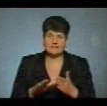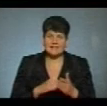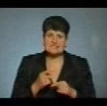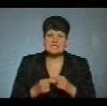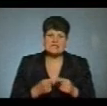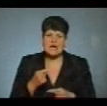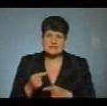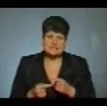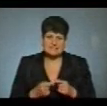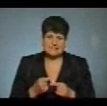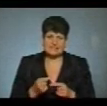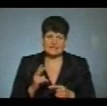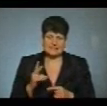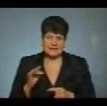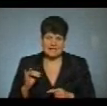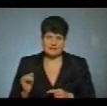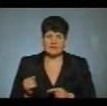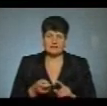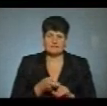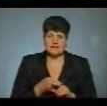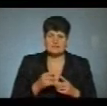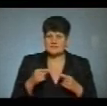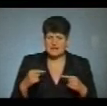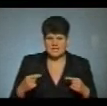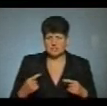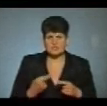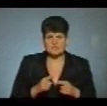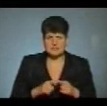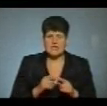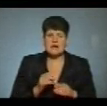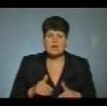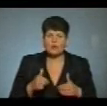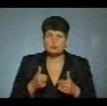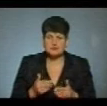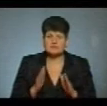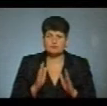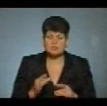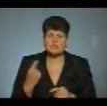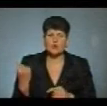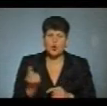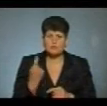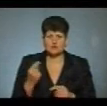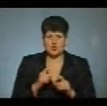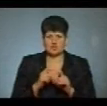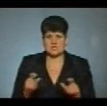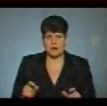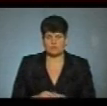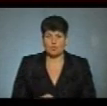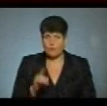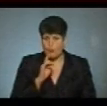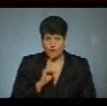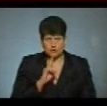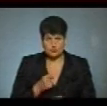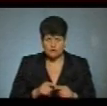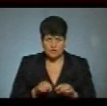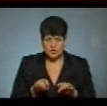ковід-інфекції. Всі решта штаби – це є дорадчі органи. Тому рекомендація буде тільки від обласного оперативного штабу. Тобто поки що такого